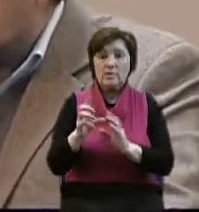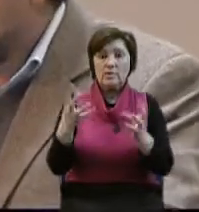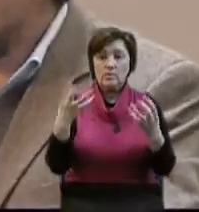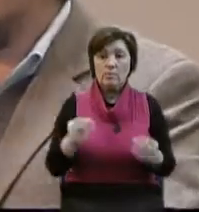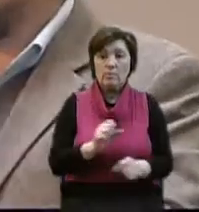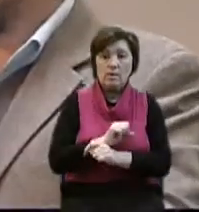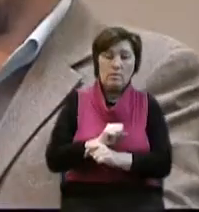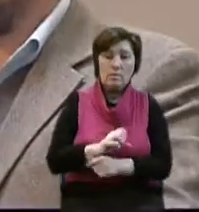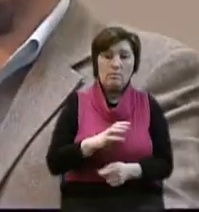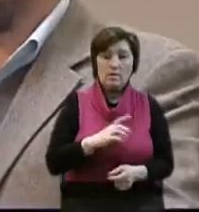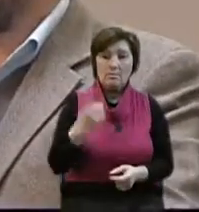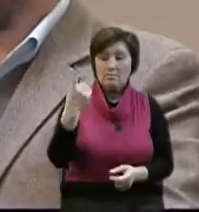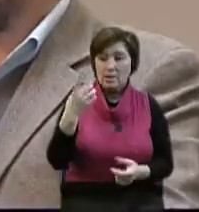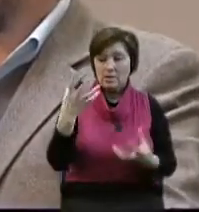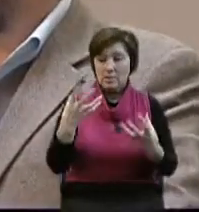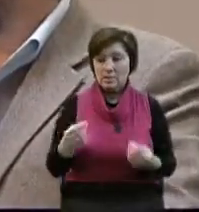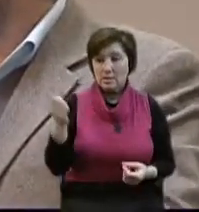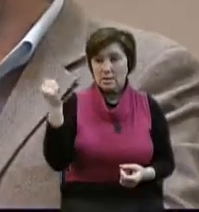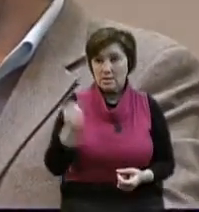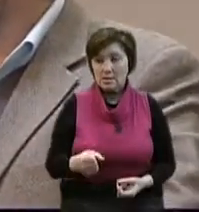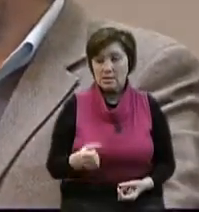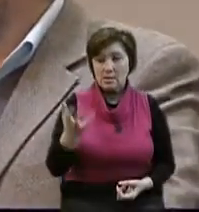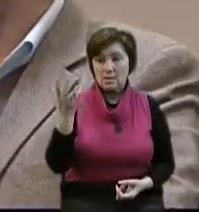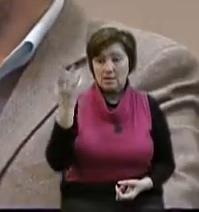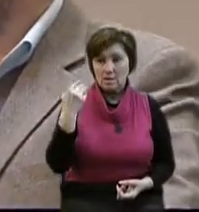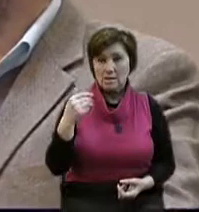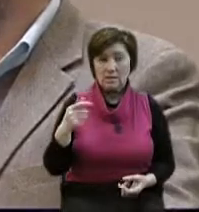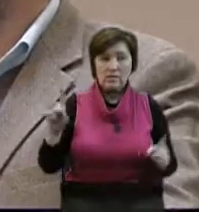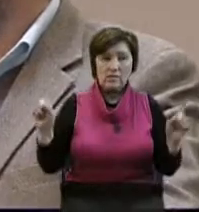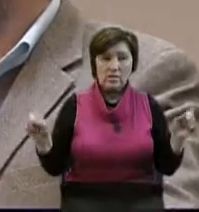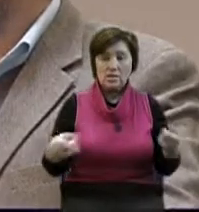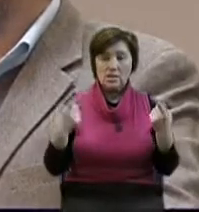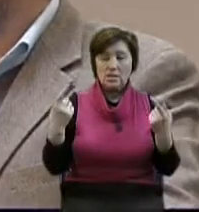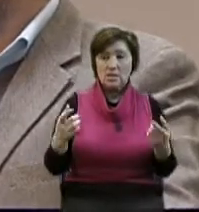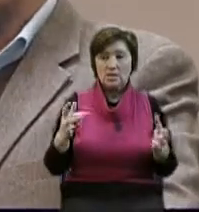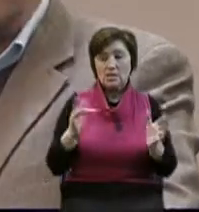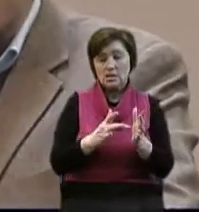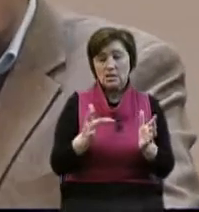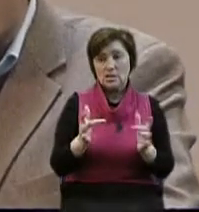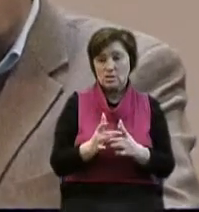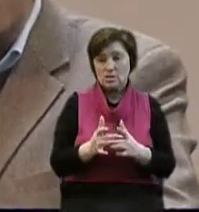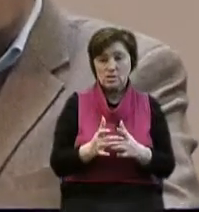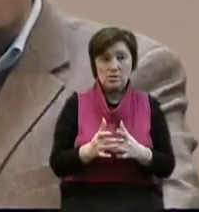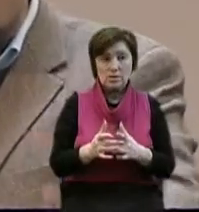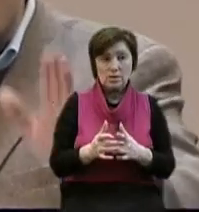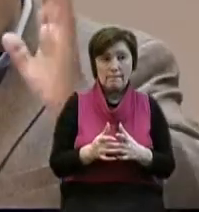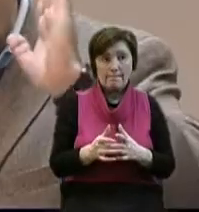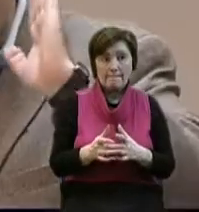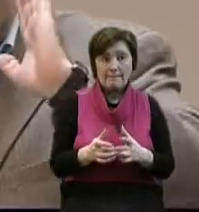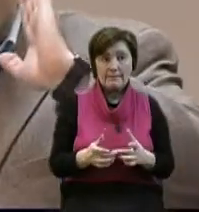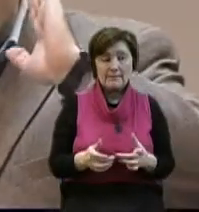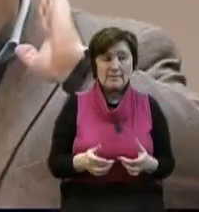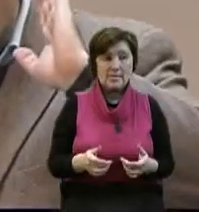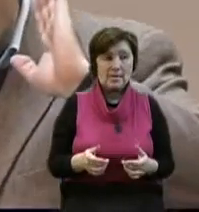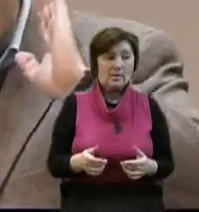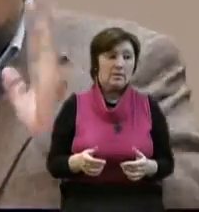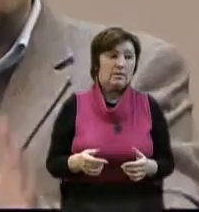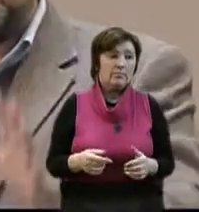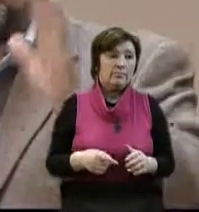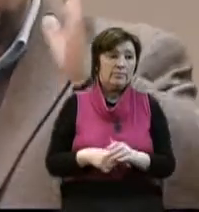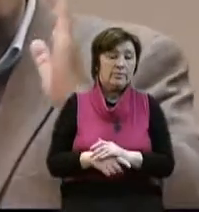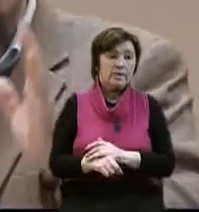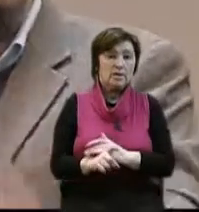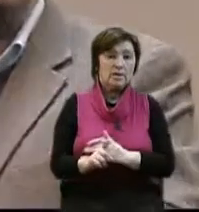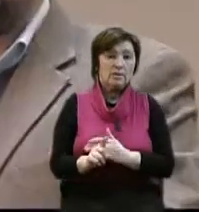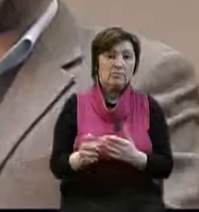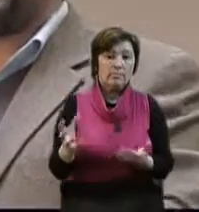стал первый день недели, когда воскрес Господь наш. То есть изначально, еще с начала возникновения церкви,